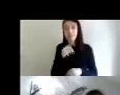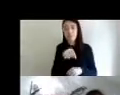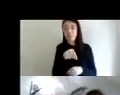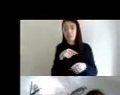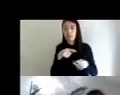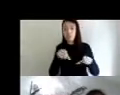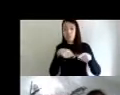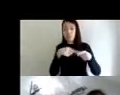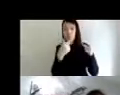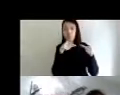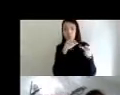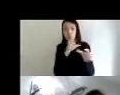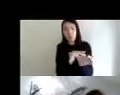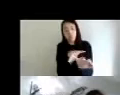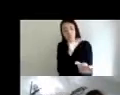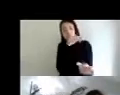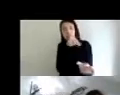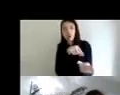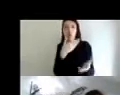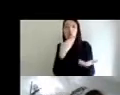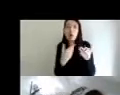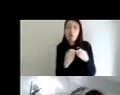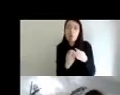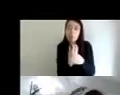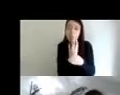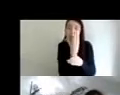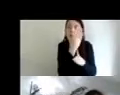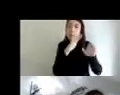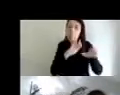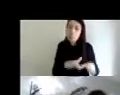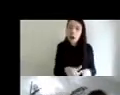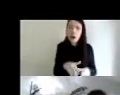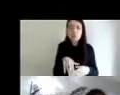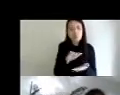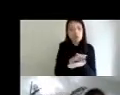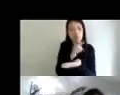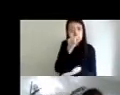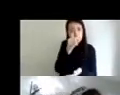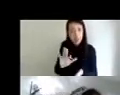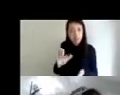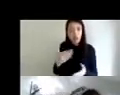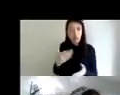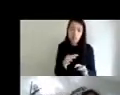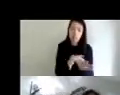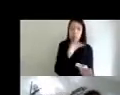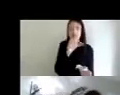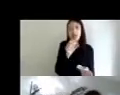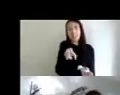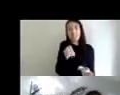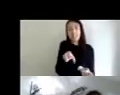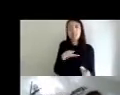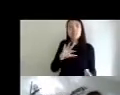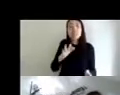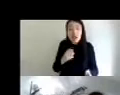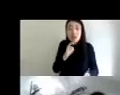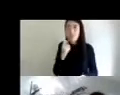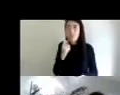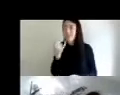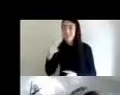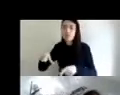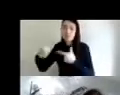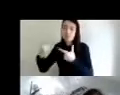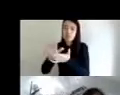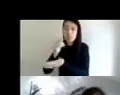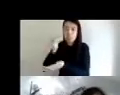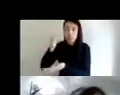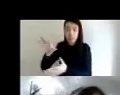可能生長得慢啲，咁十幾年咧佢都唔係好大棵，但係有一啲樹咧，可能十幾年咧佢已經可以好大棵或者好